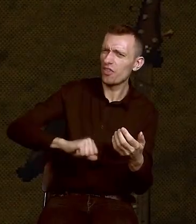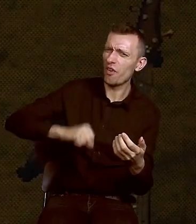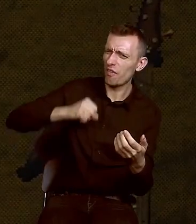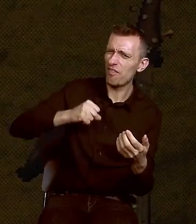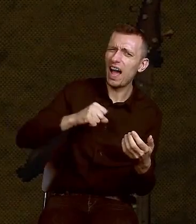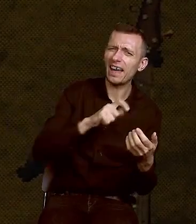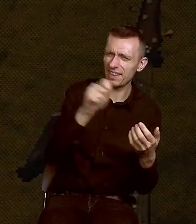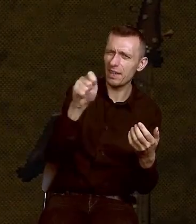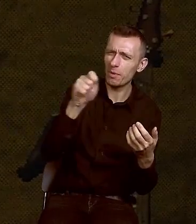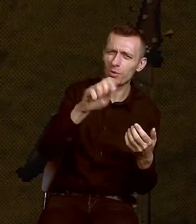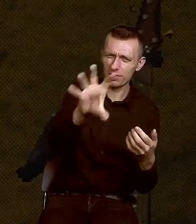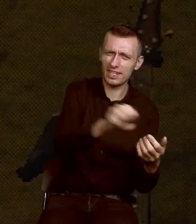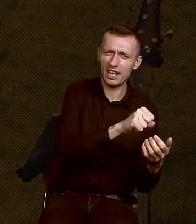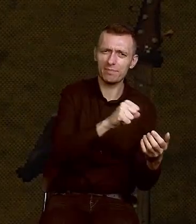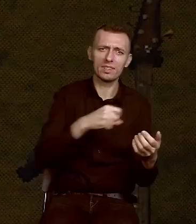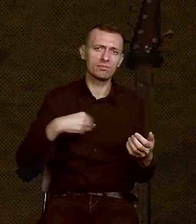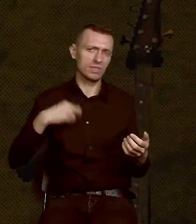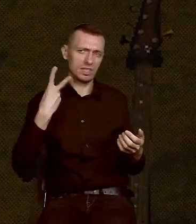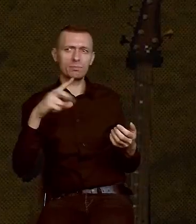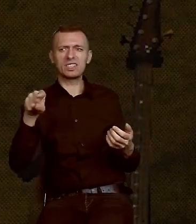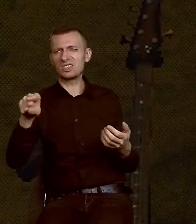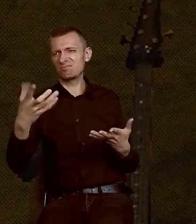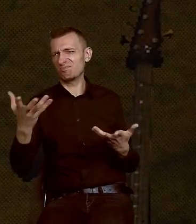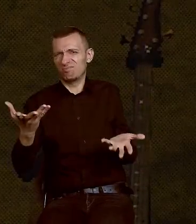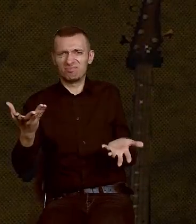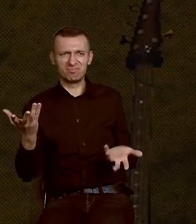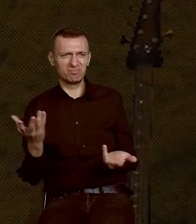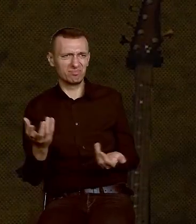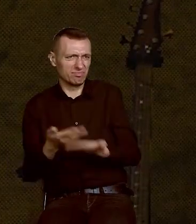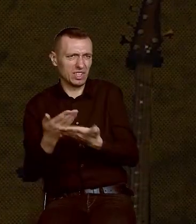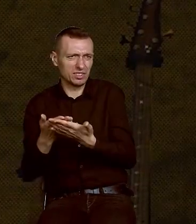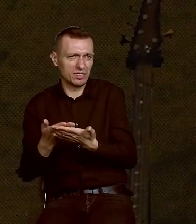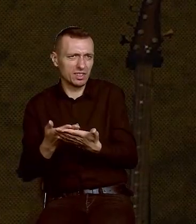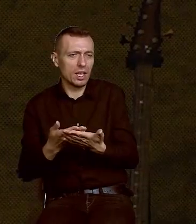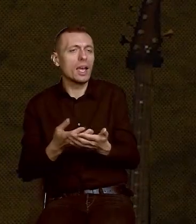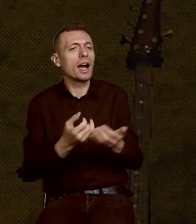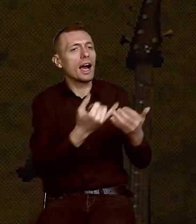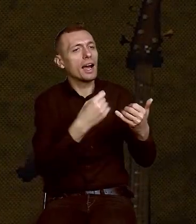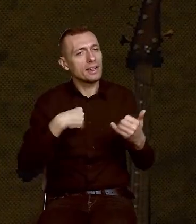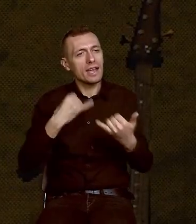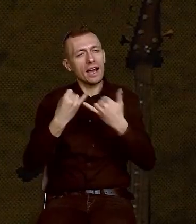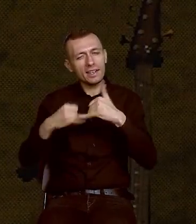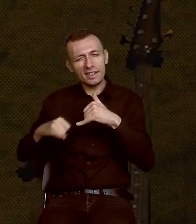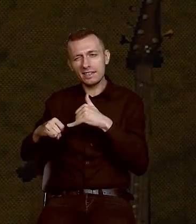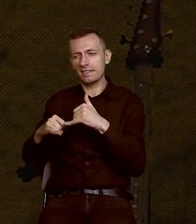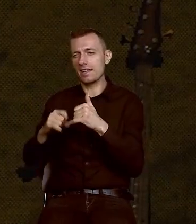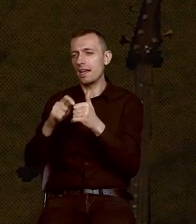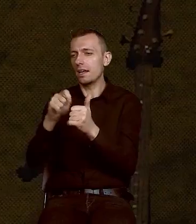pociągać ciebie. Pokusa jest skrojona na twoją i moją miarę. I po